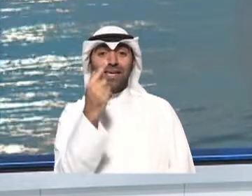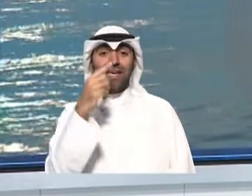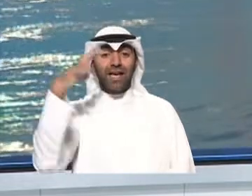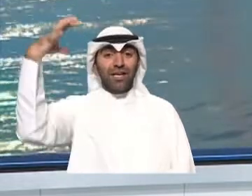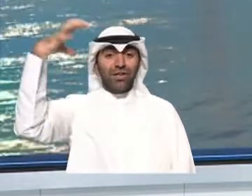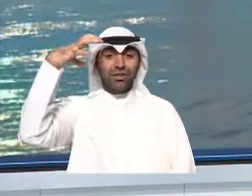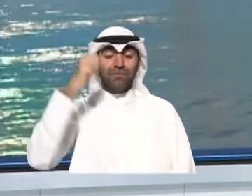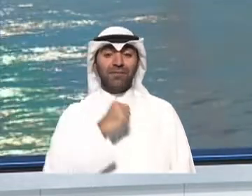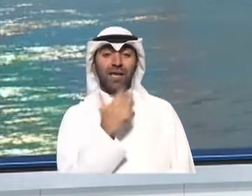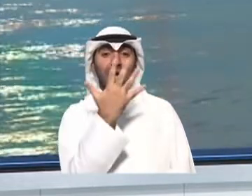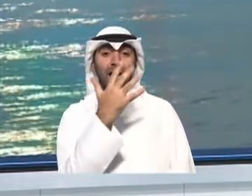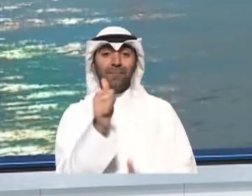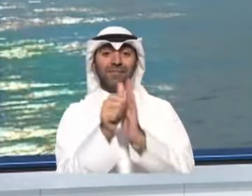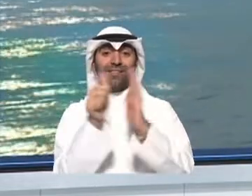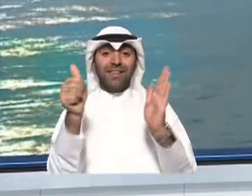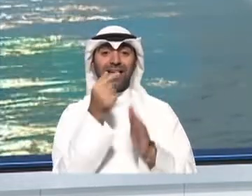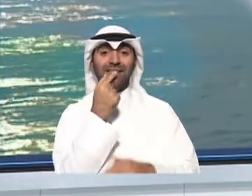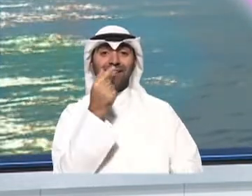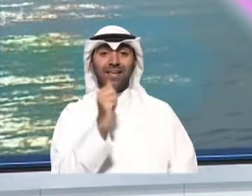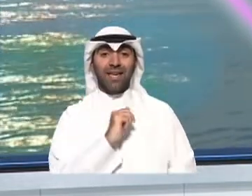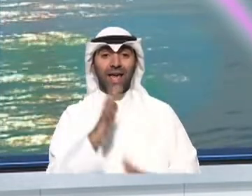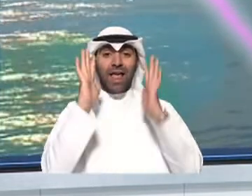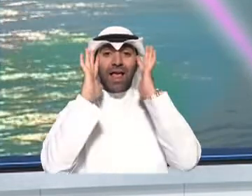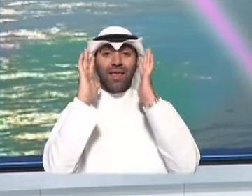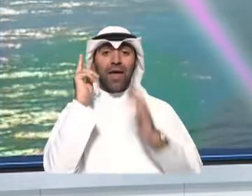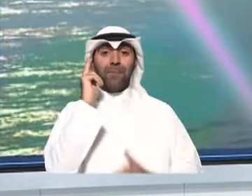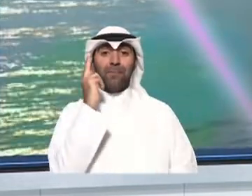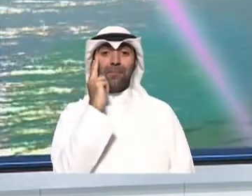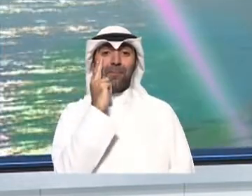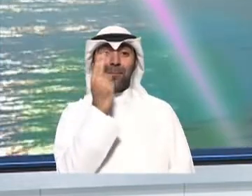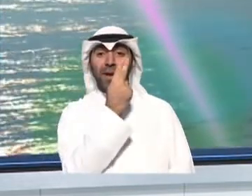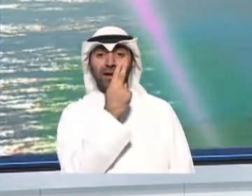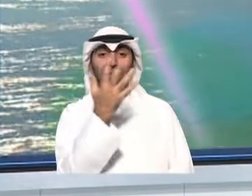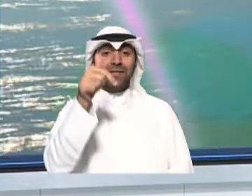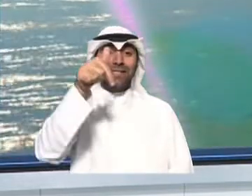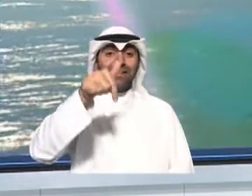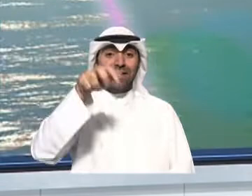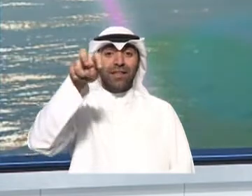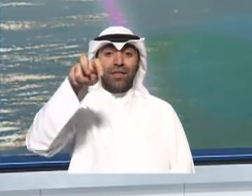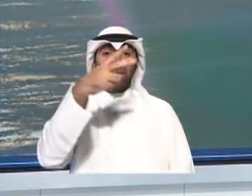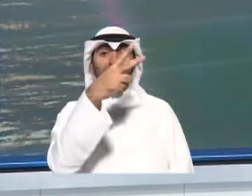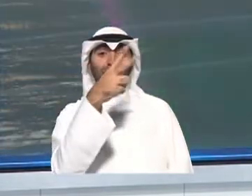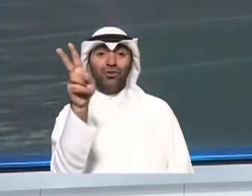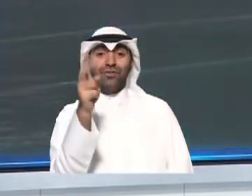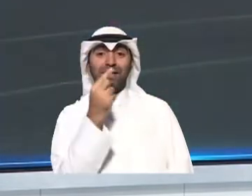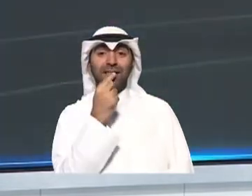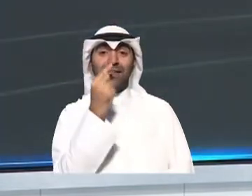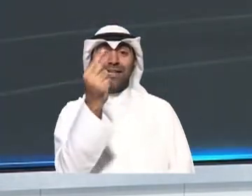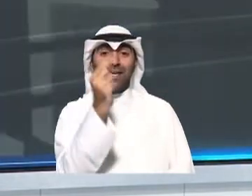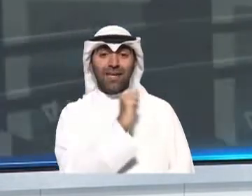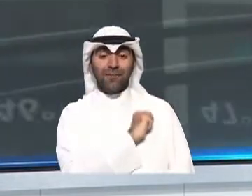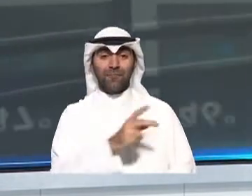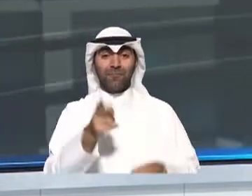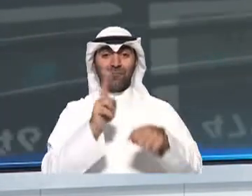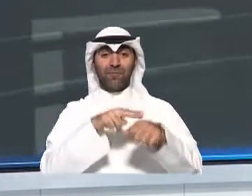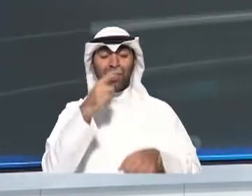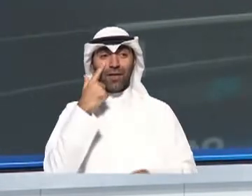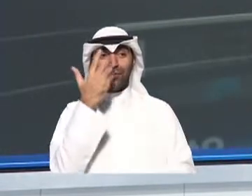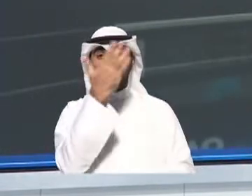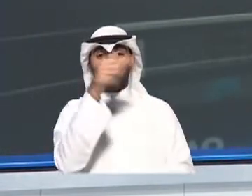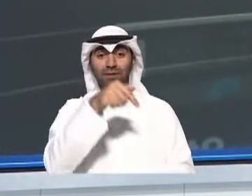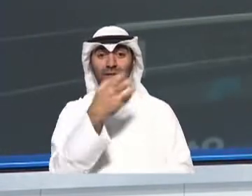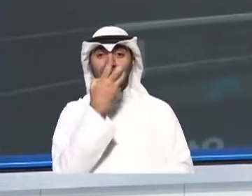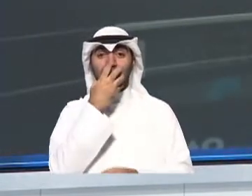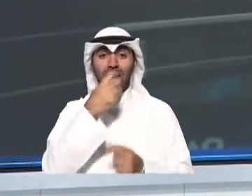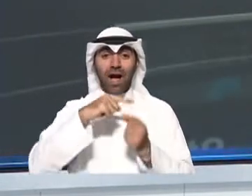الساعة 5:16 دقيقة، وموعد أذان المغرب راح يكون الساعة 6:28 دقيقة. أما بالنسبة للطقس المتوقع في مدينة الكويت